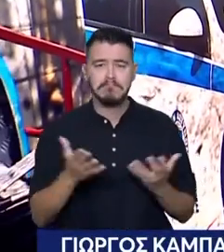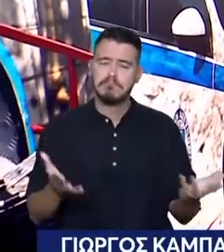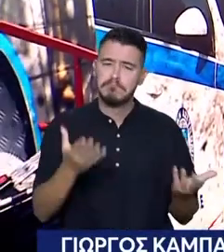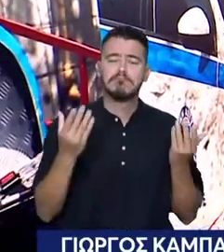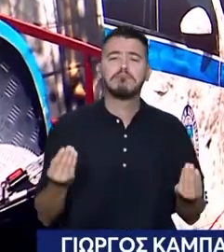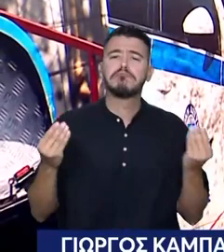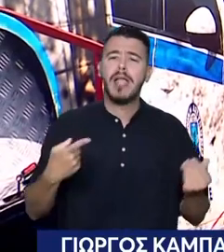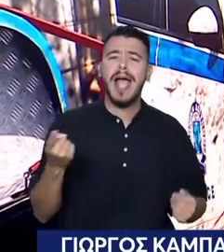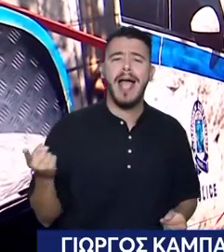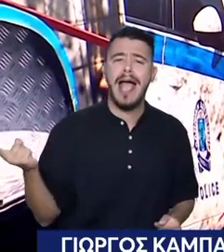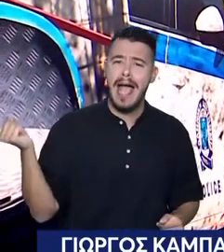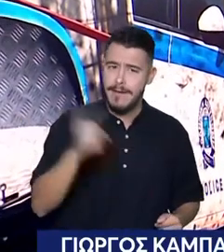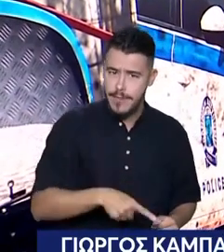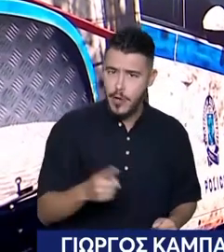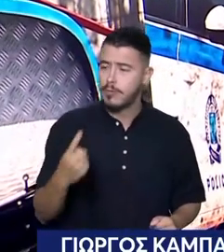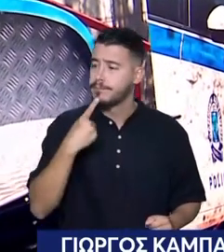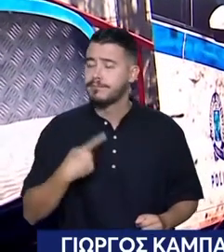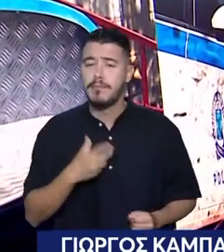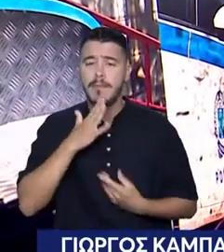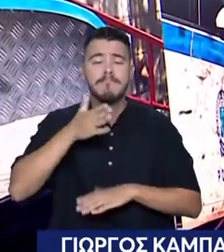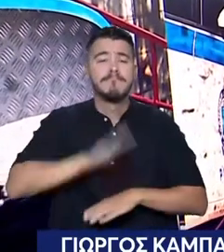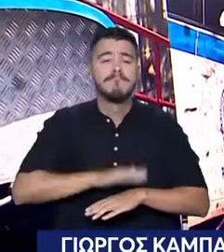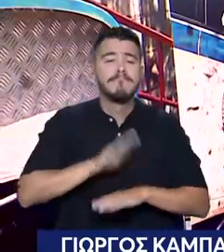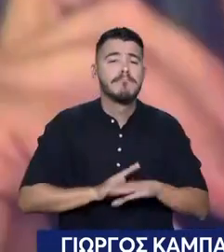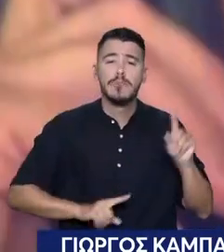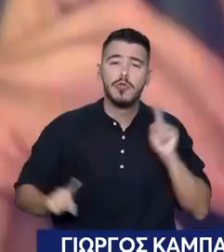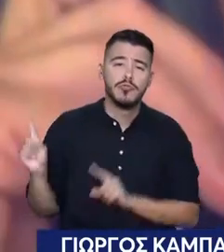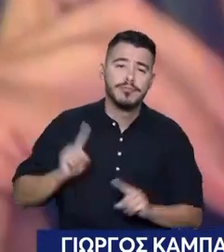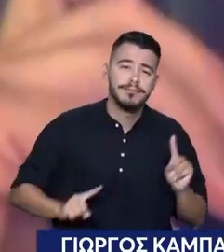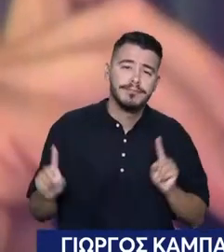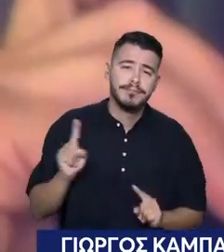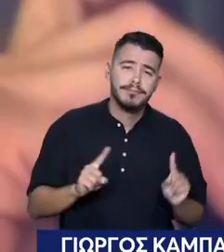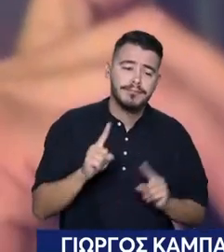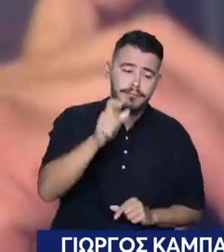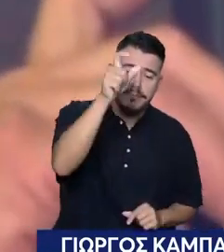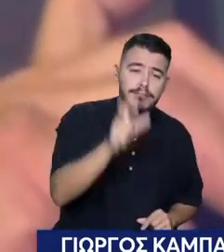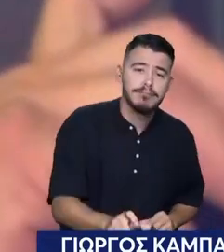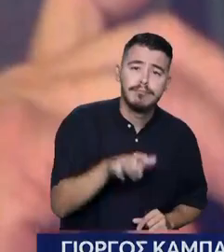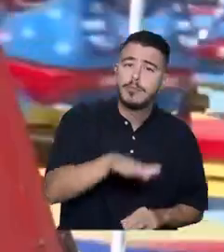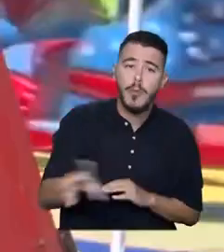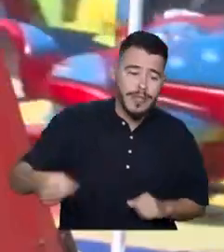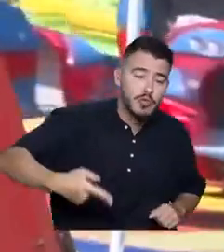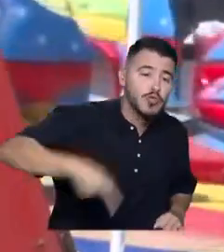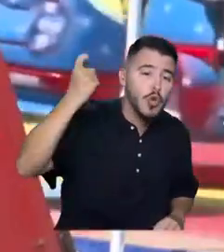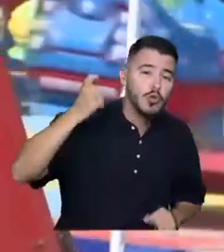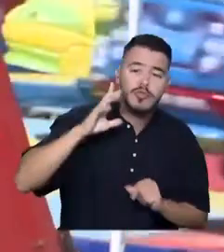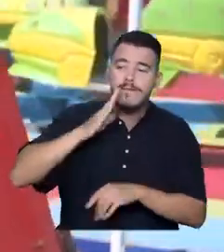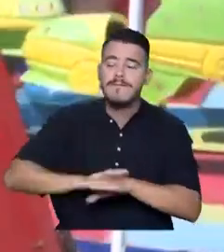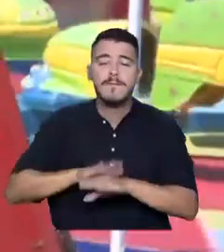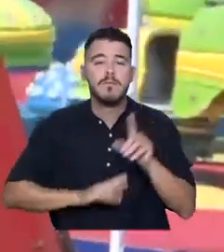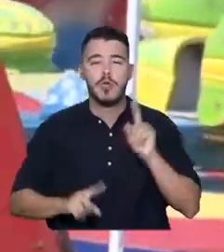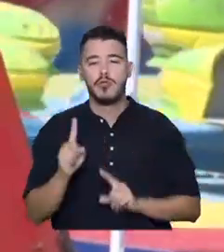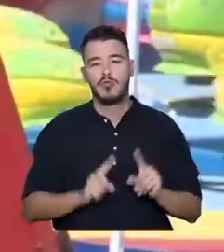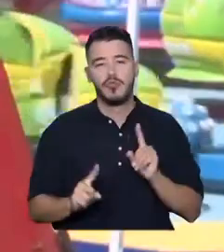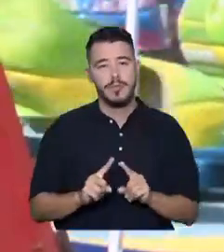αύριο ποιος ευθύνεται για το θάνατό του. Ποιος μας το σκότωσε. Στο Live News μίλησε